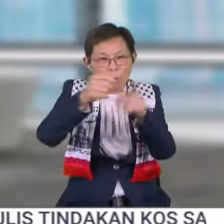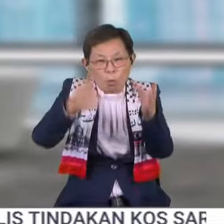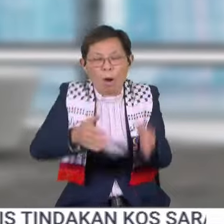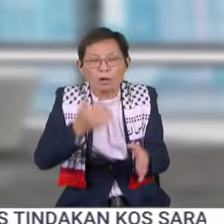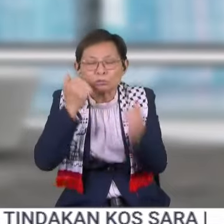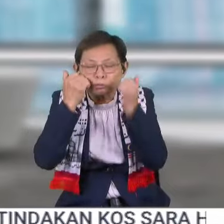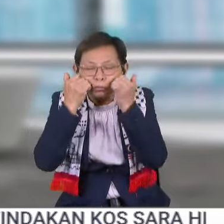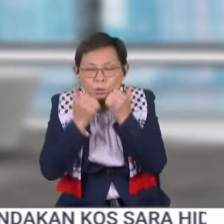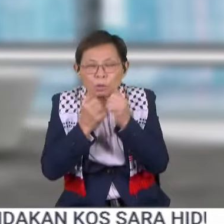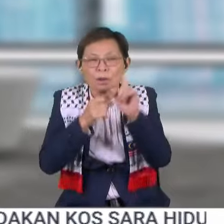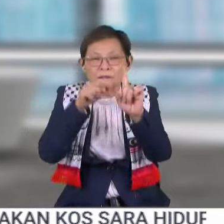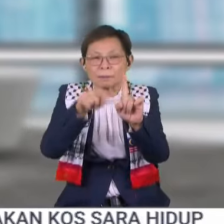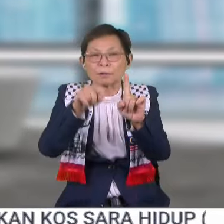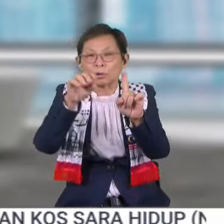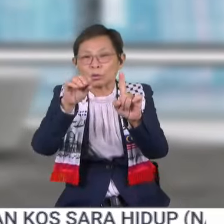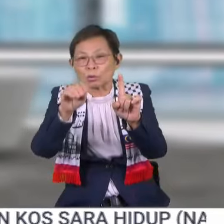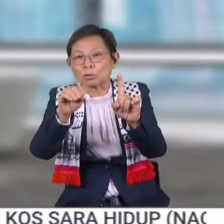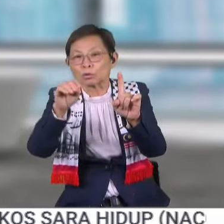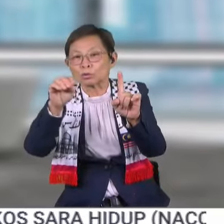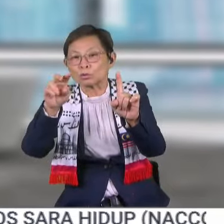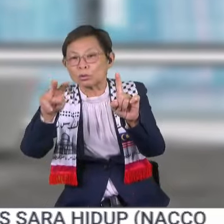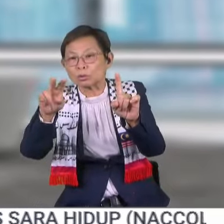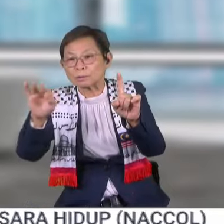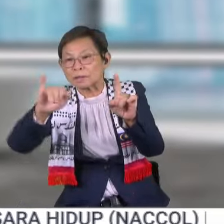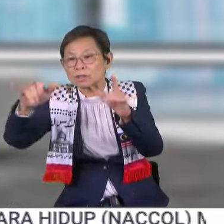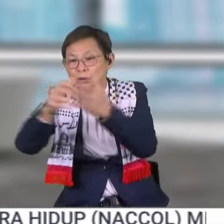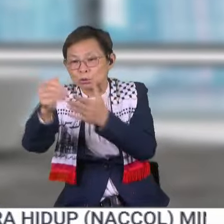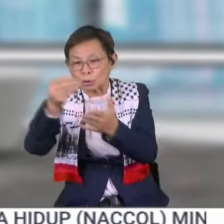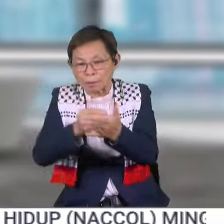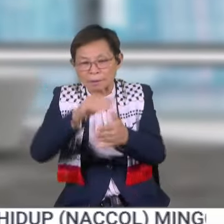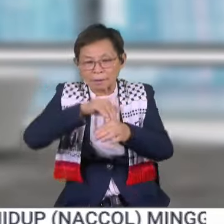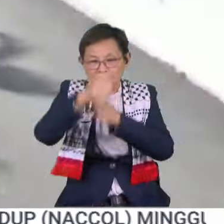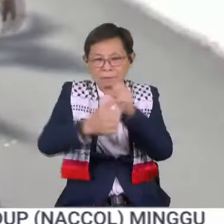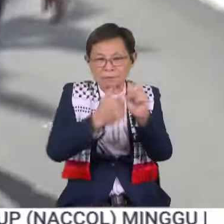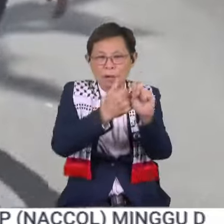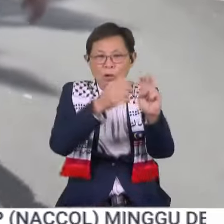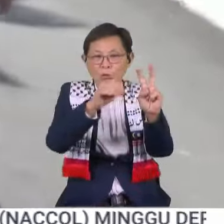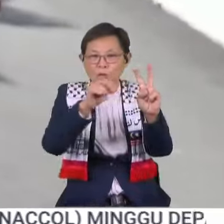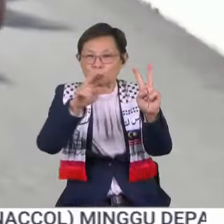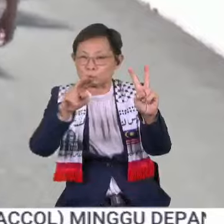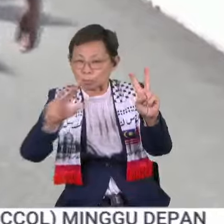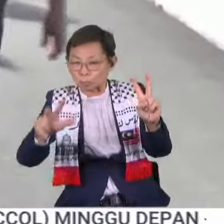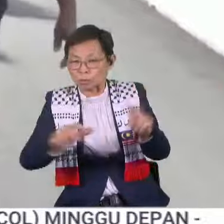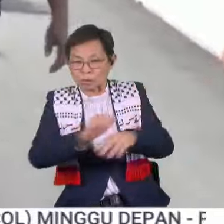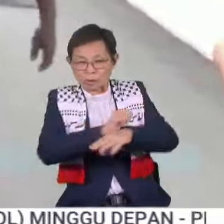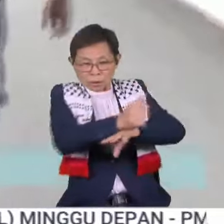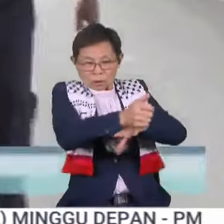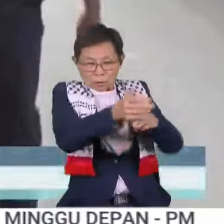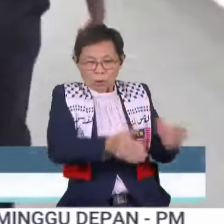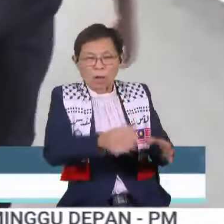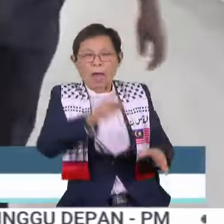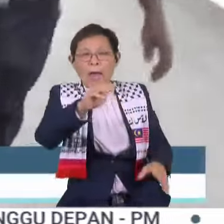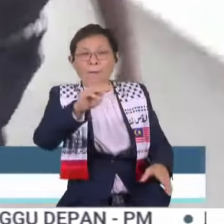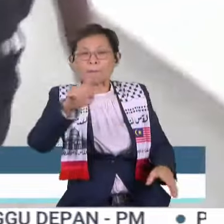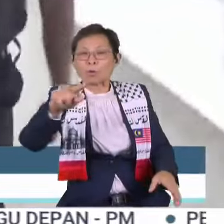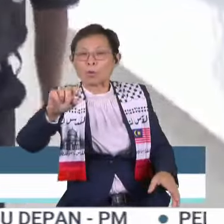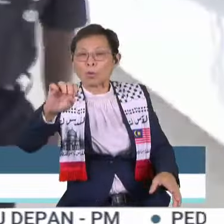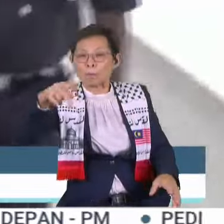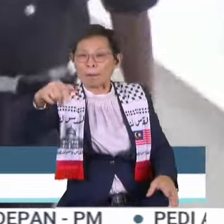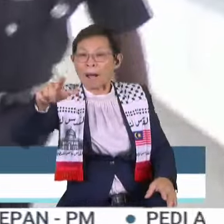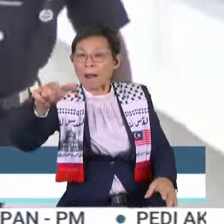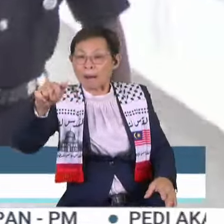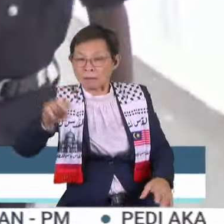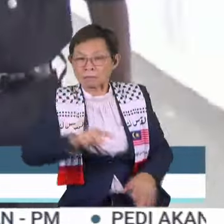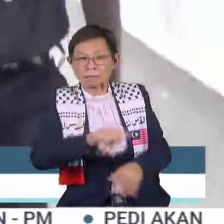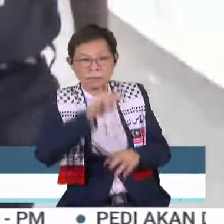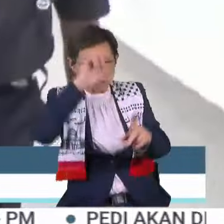sebanyak r.029 juta Pada tahun lalu tertuduh m Gopala krishnan 39 tahun